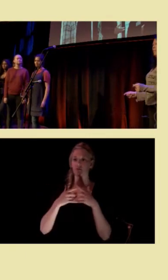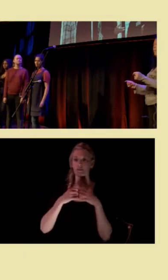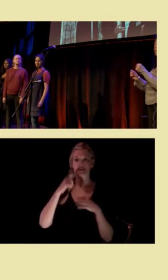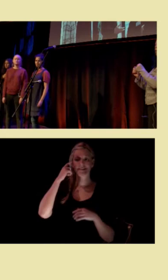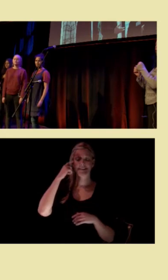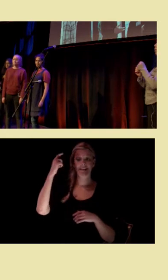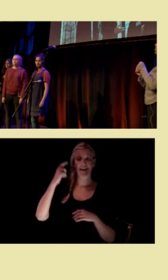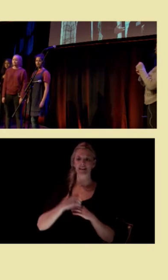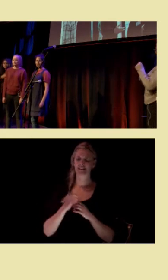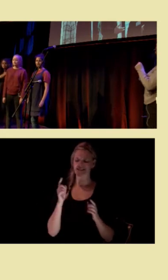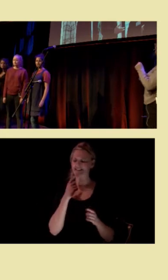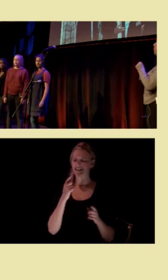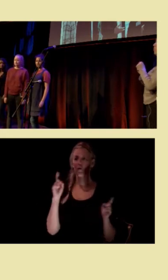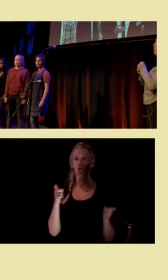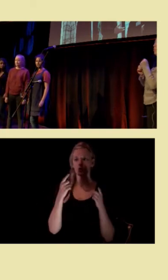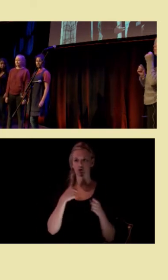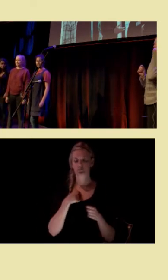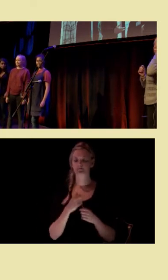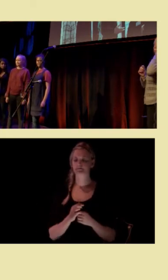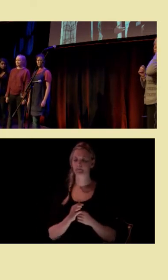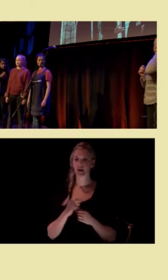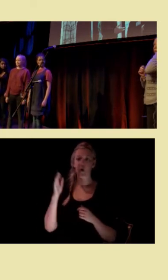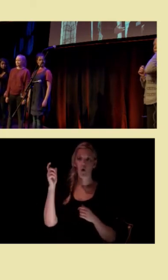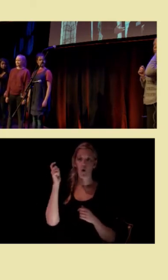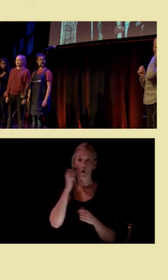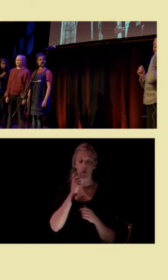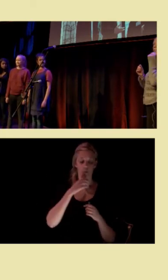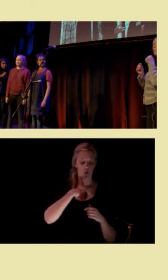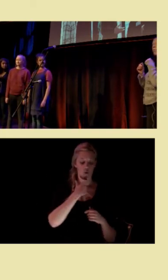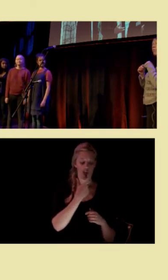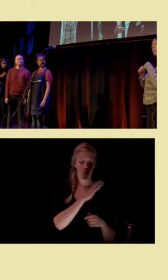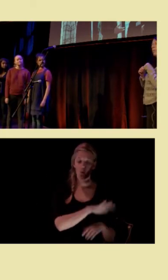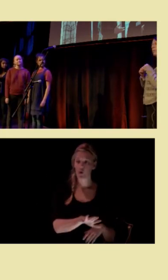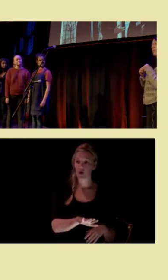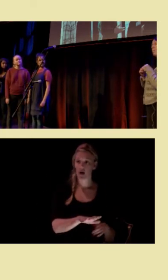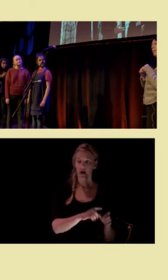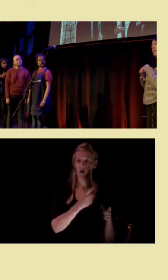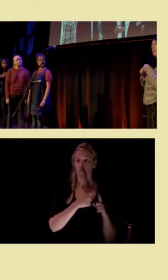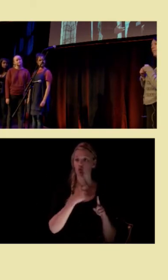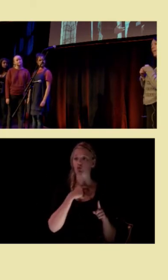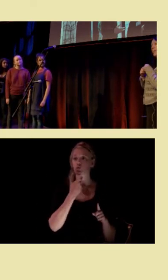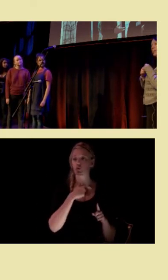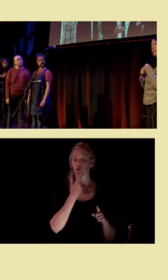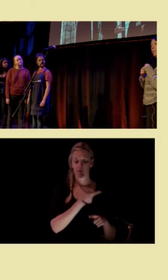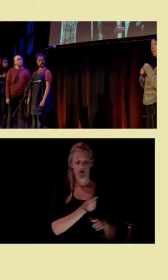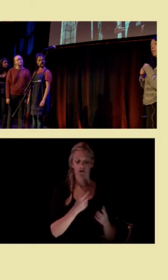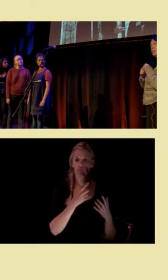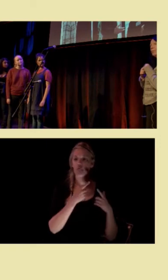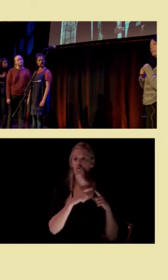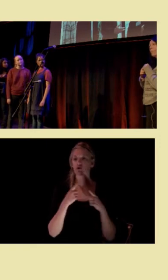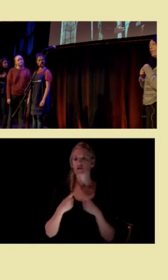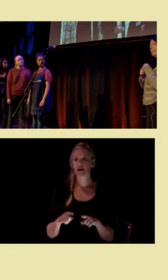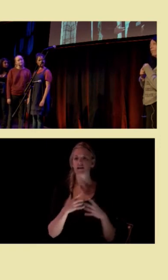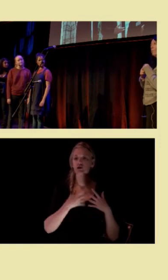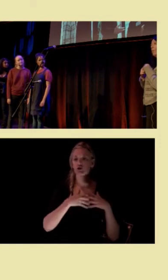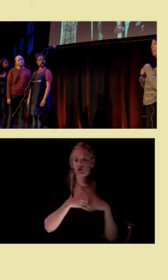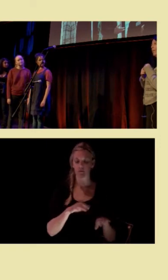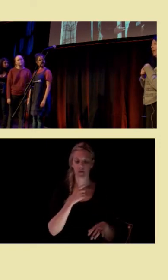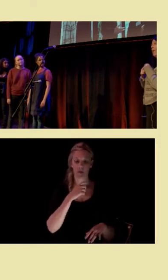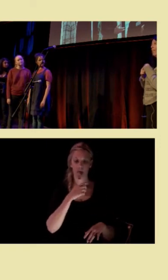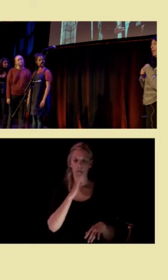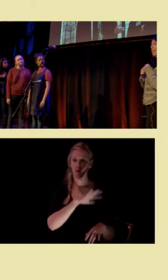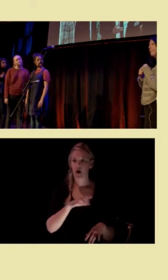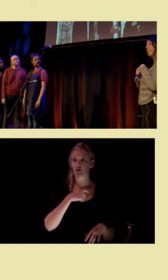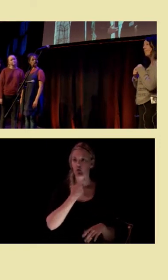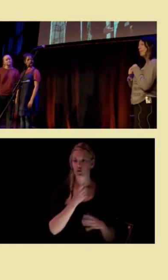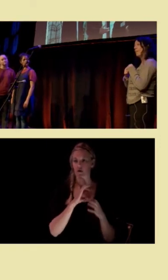Forandringsfabrikken sin idé, jeg skal bare si fryktelig kort, det å høre på unger som, og ungdommer som i forskjellige systemer som barn og